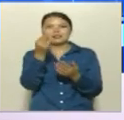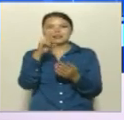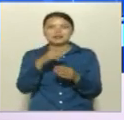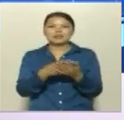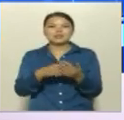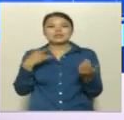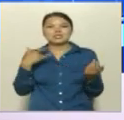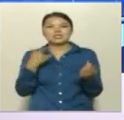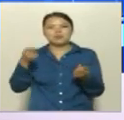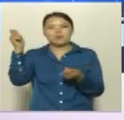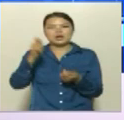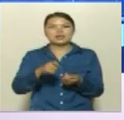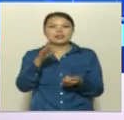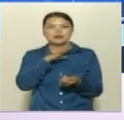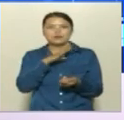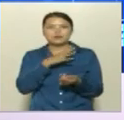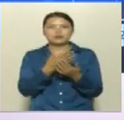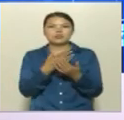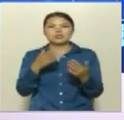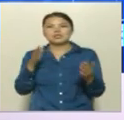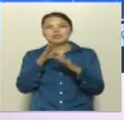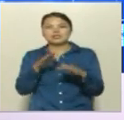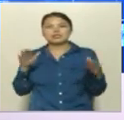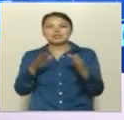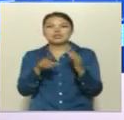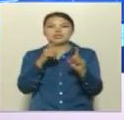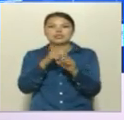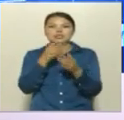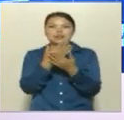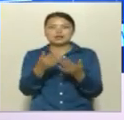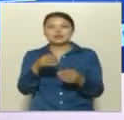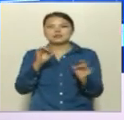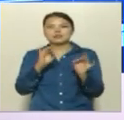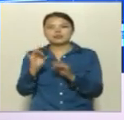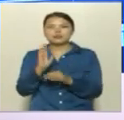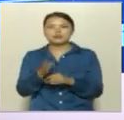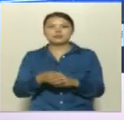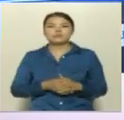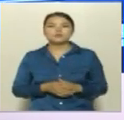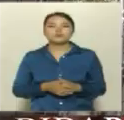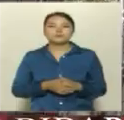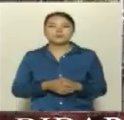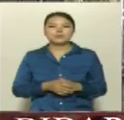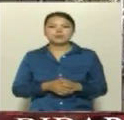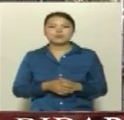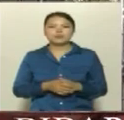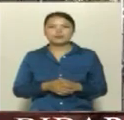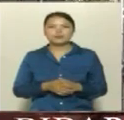квиши региона на духовном вечер прозвучали произведения известных исполнителей Подробнее об этом следующем материале